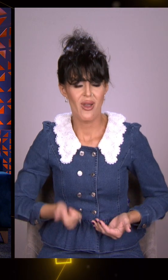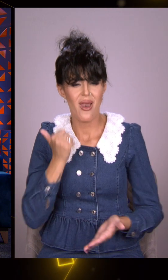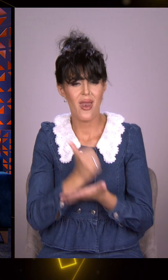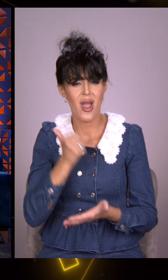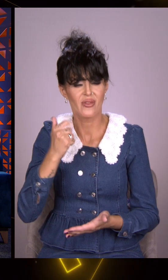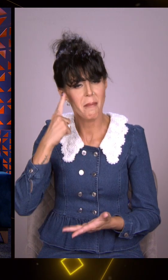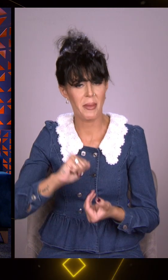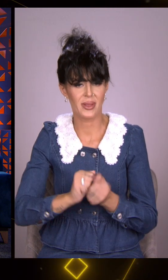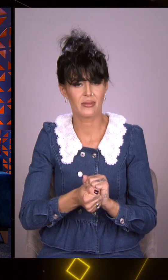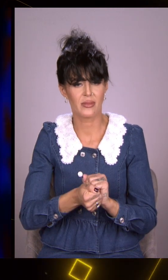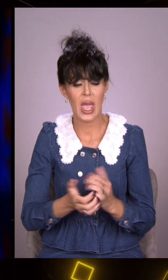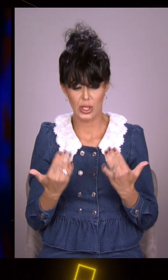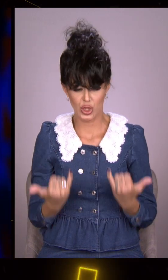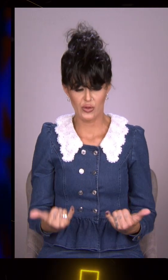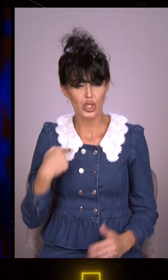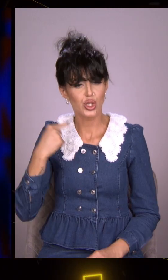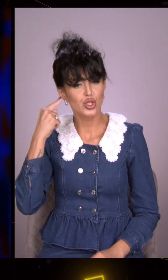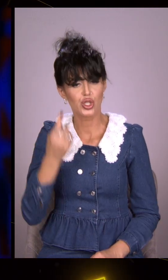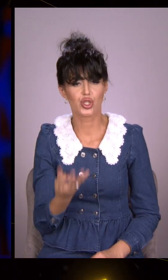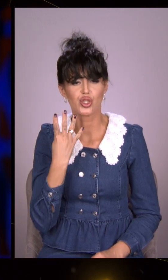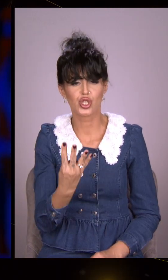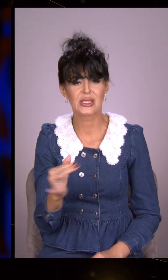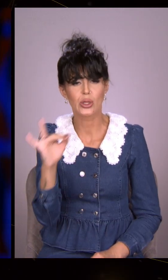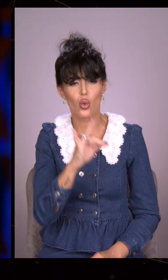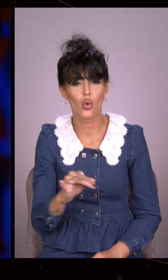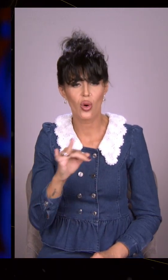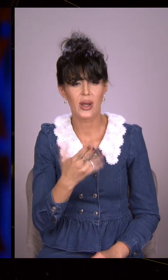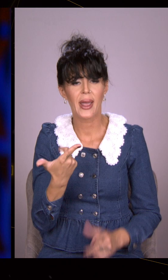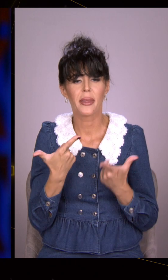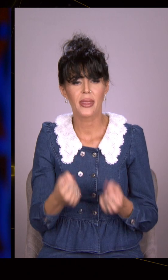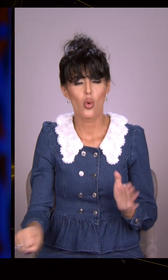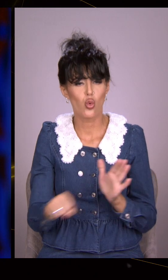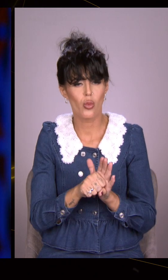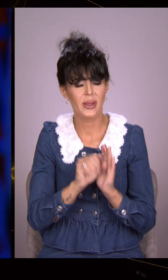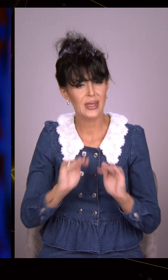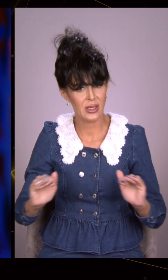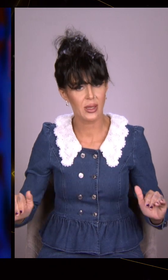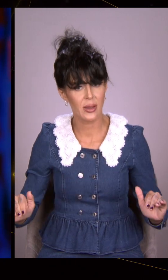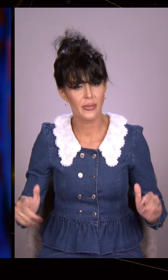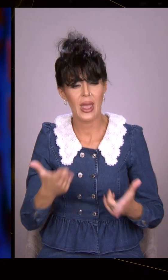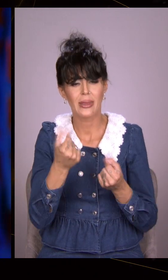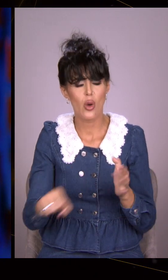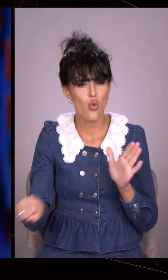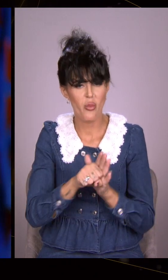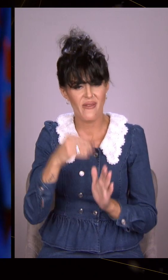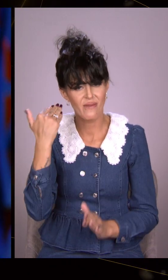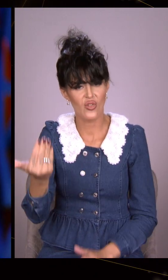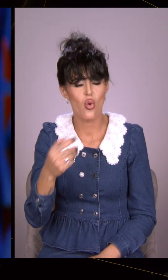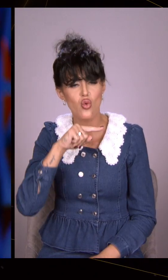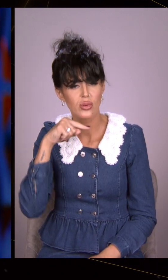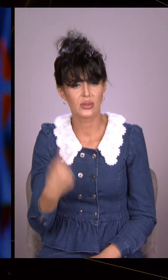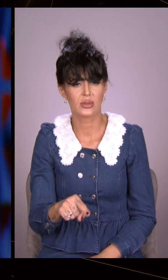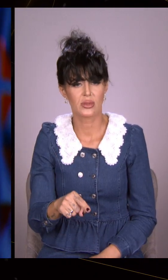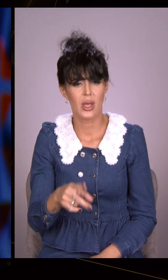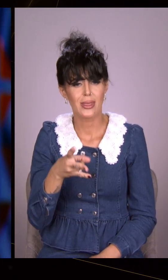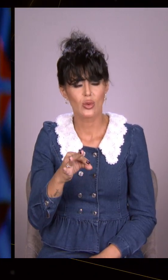Сьогодні ми почули лише 4 історії про дітей, яких вбила війна. Яких вбила Росія. Та їх, на жаль,